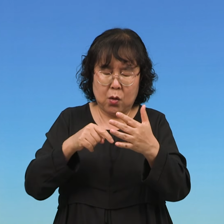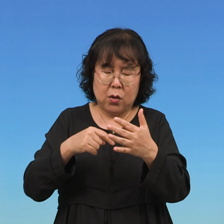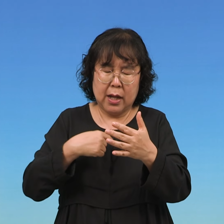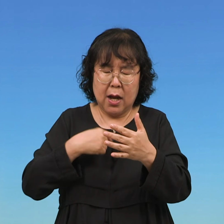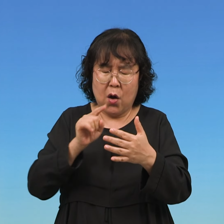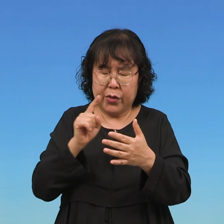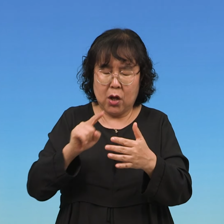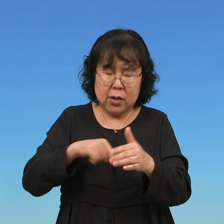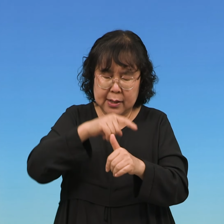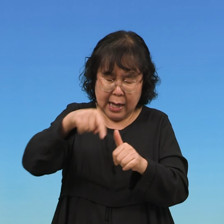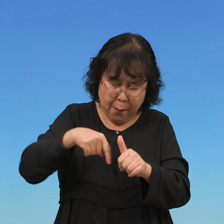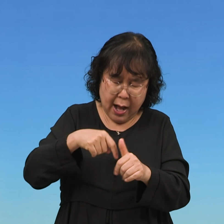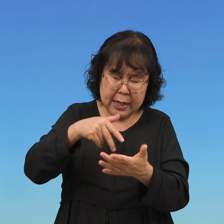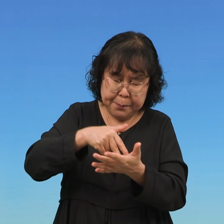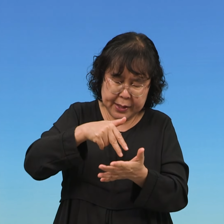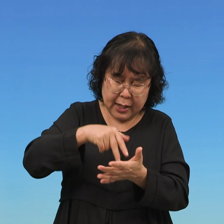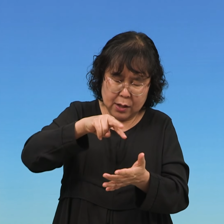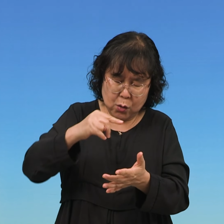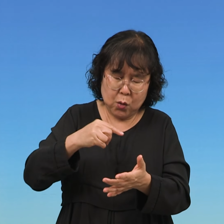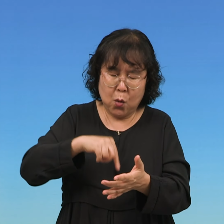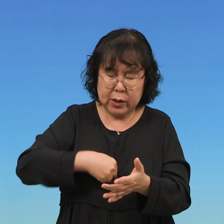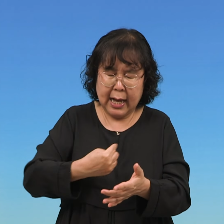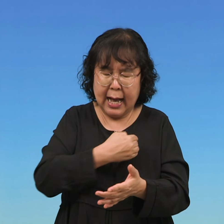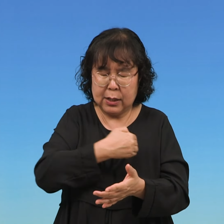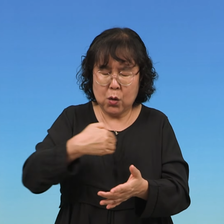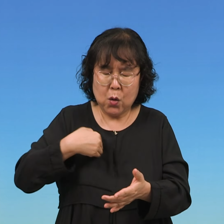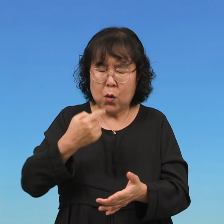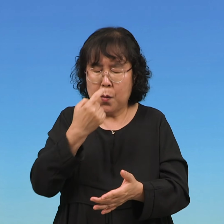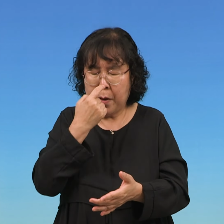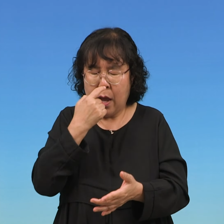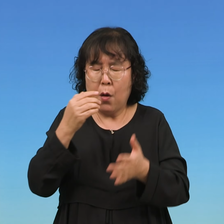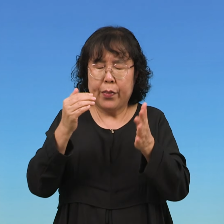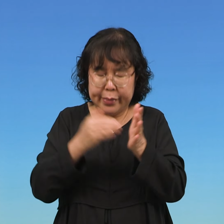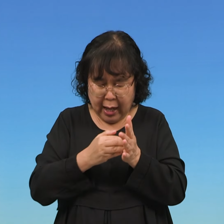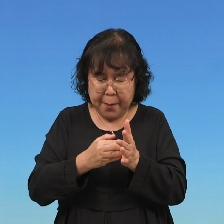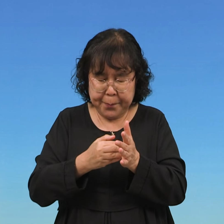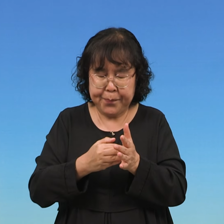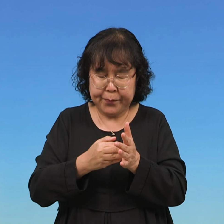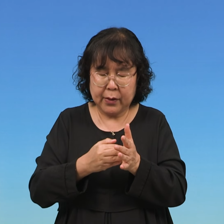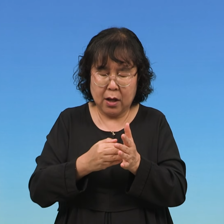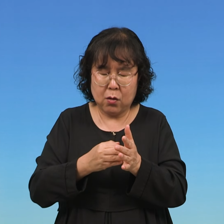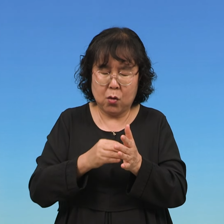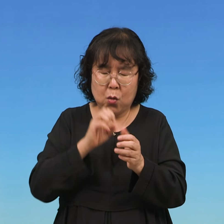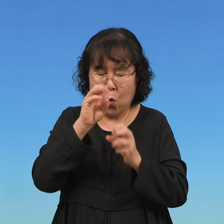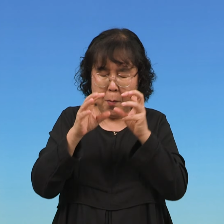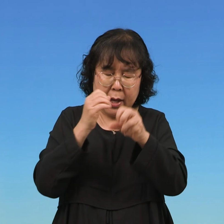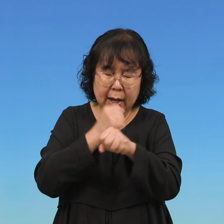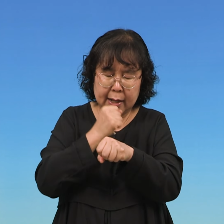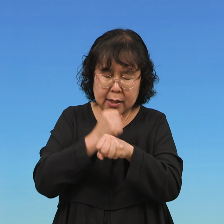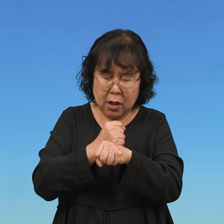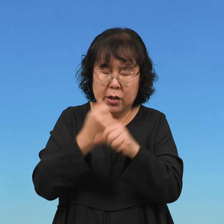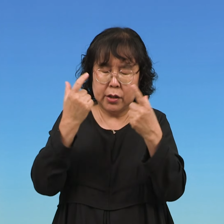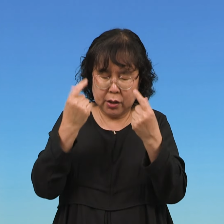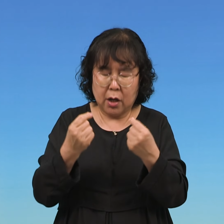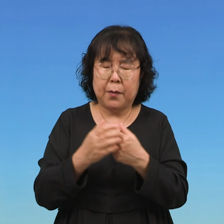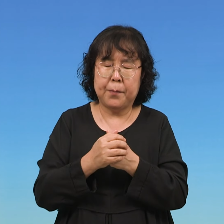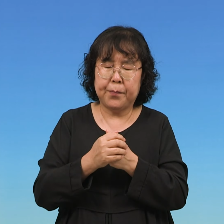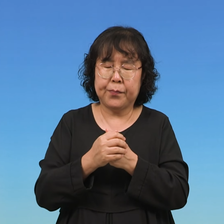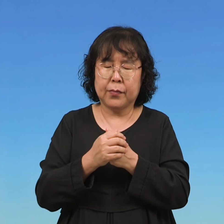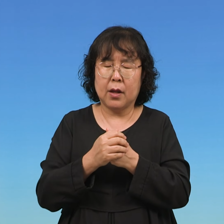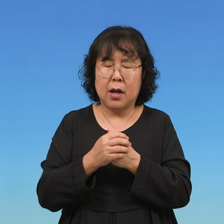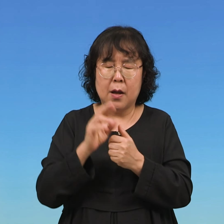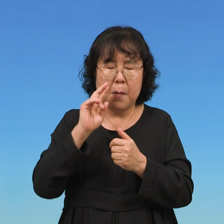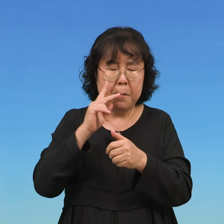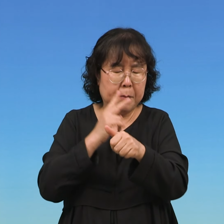어떤 상황에서도 어떤 환경에서도 나는 자족을 배웠노라 그래서 그 감옥에서도 그 평정심을